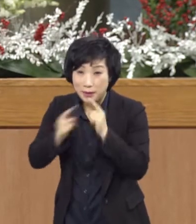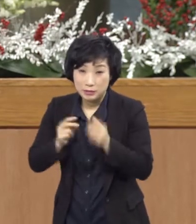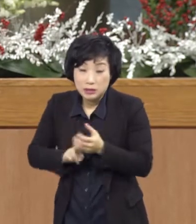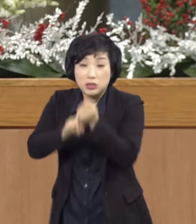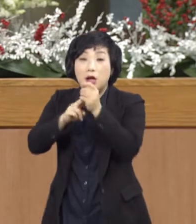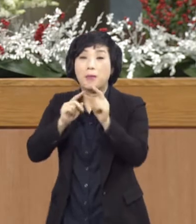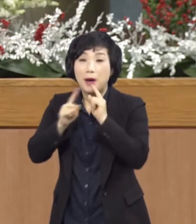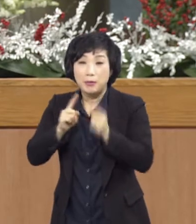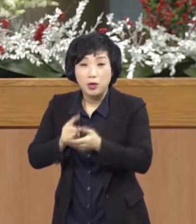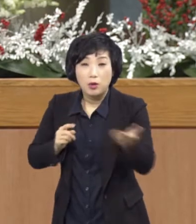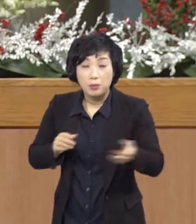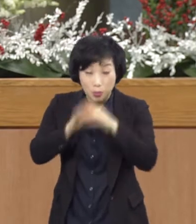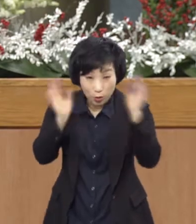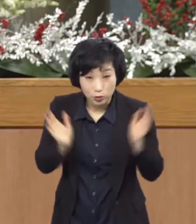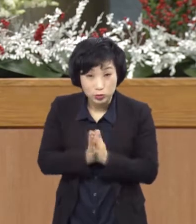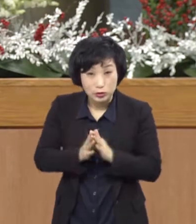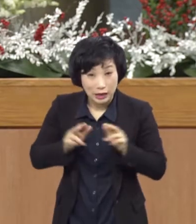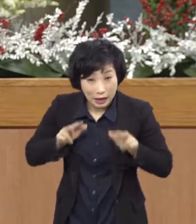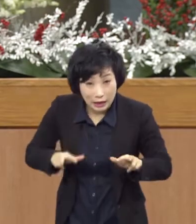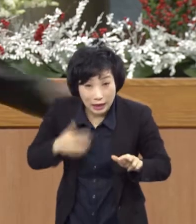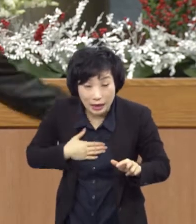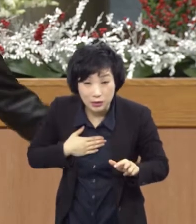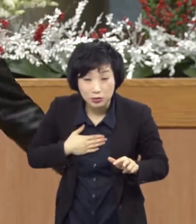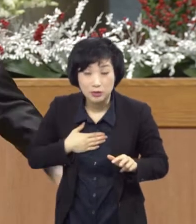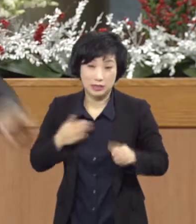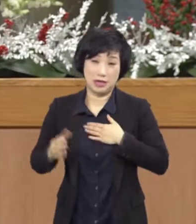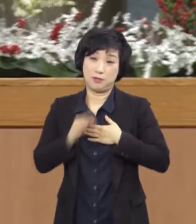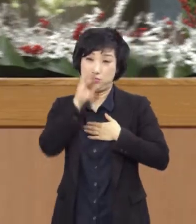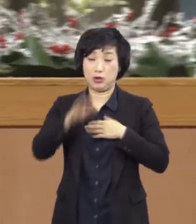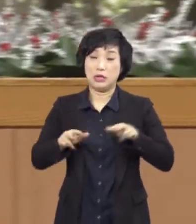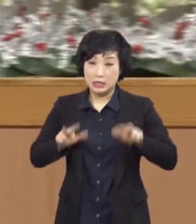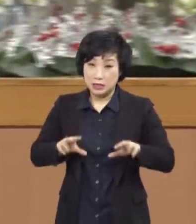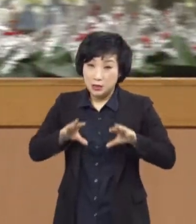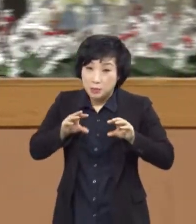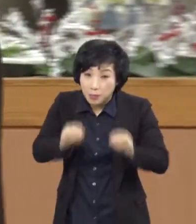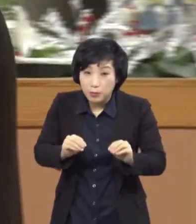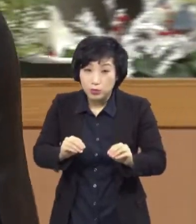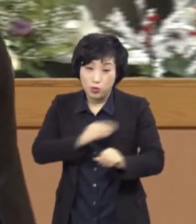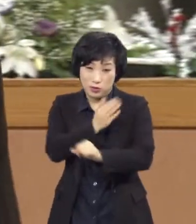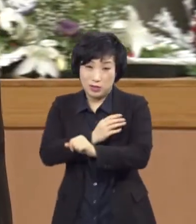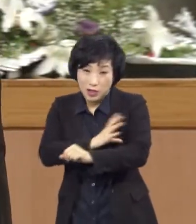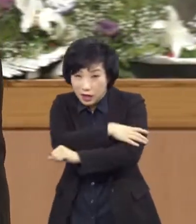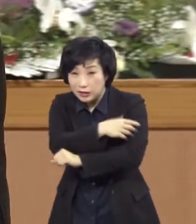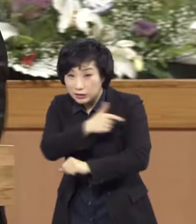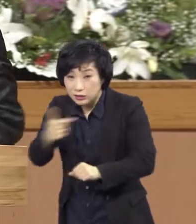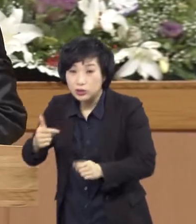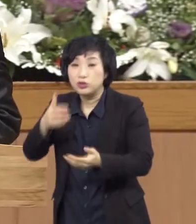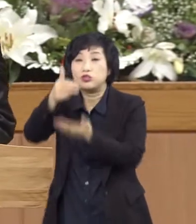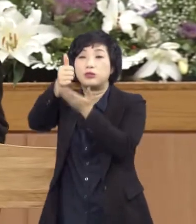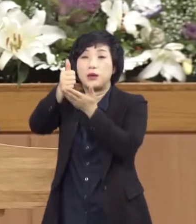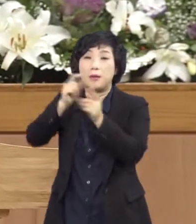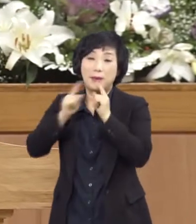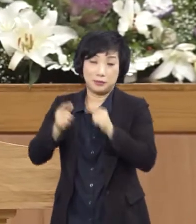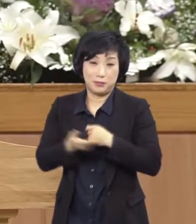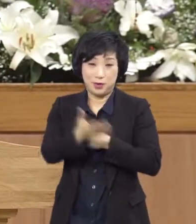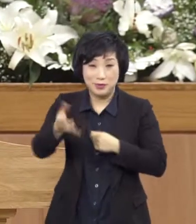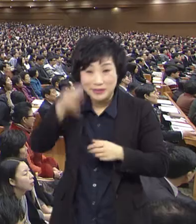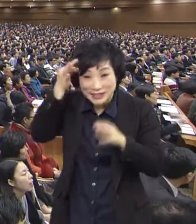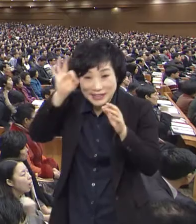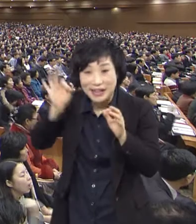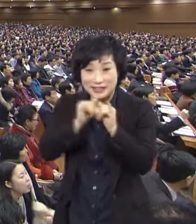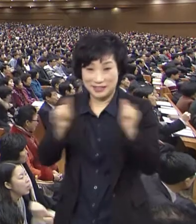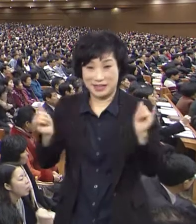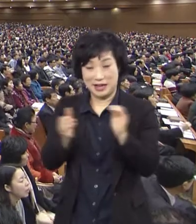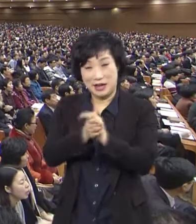말씀임을, 불가능을 지금 당장에 중단시키는 권세 있는 말씀임을 인정하시면